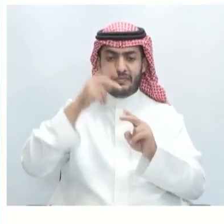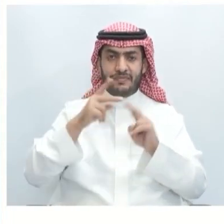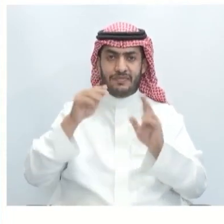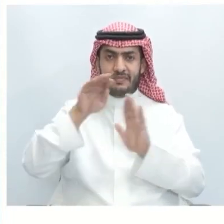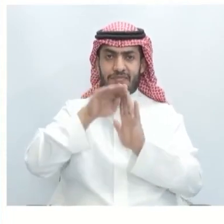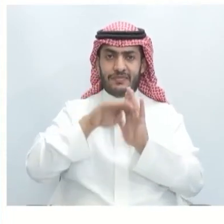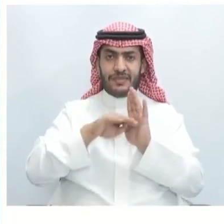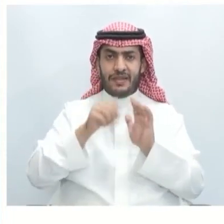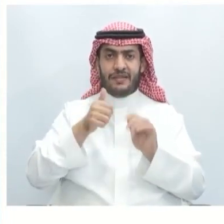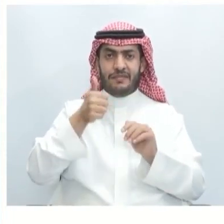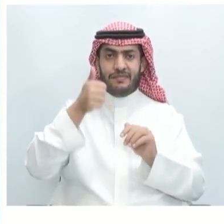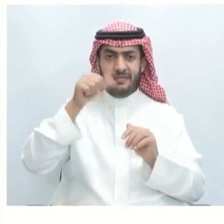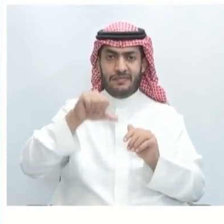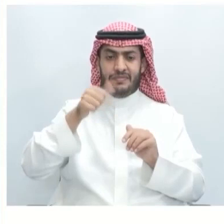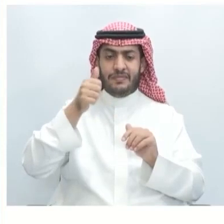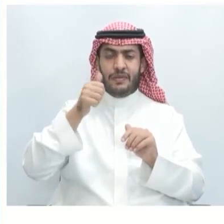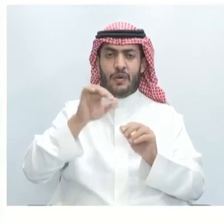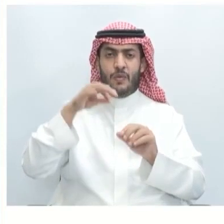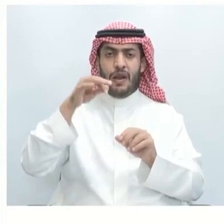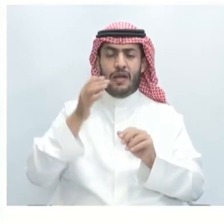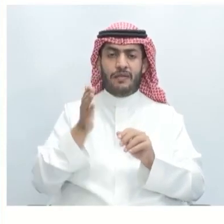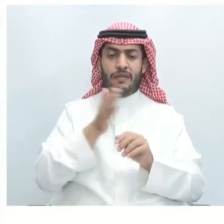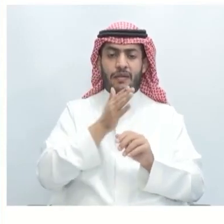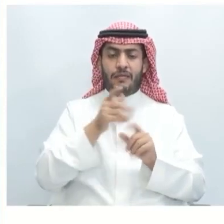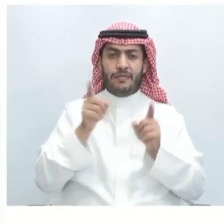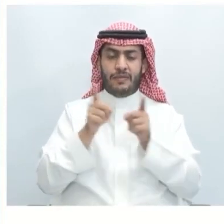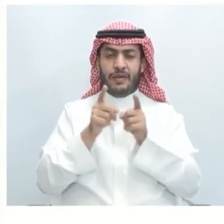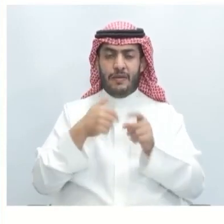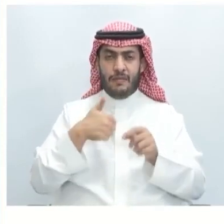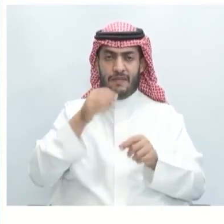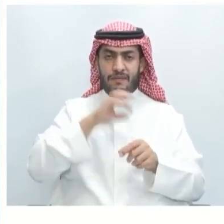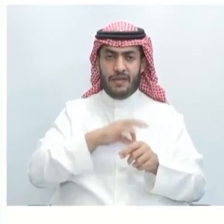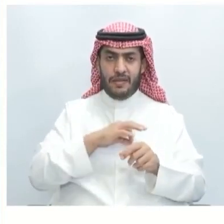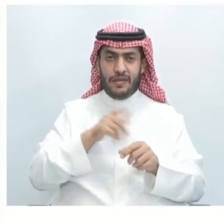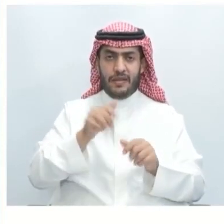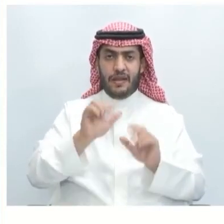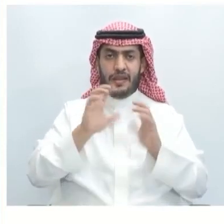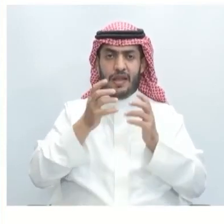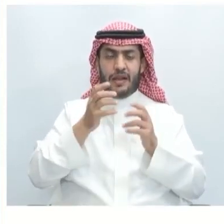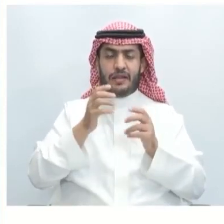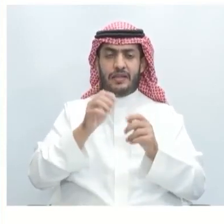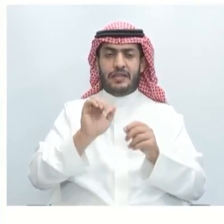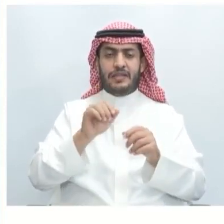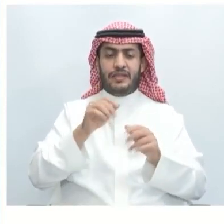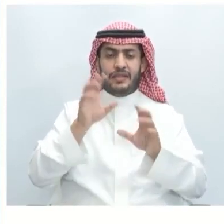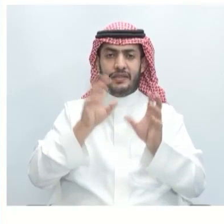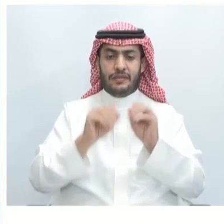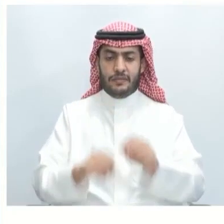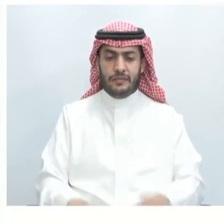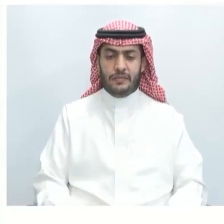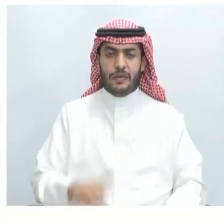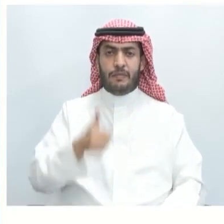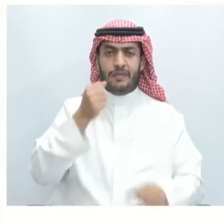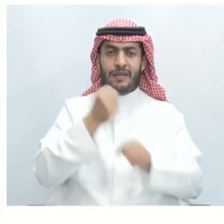السيناريوهات سيعرض لنا في ورقه مستقله الملخص الذي نستفيد منه من اداره السيناريو يمكن